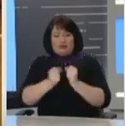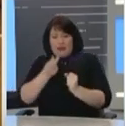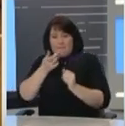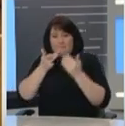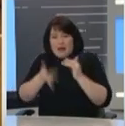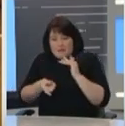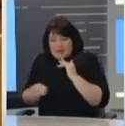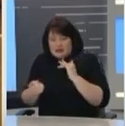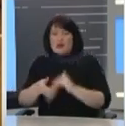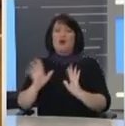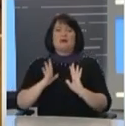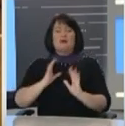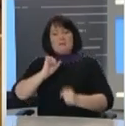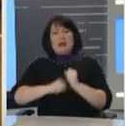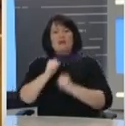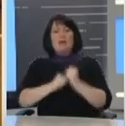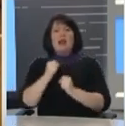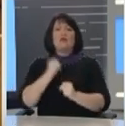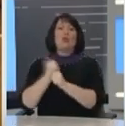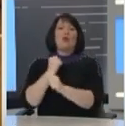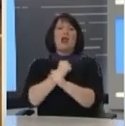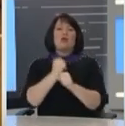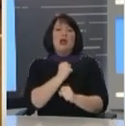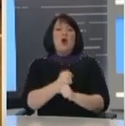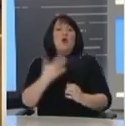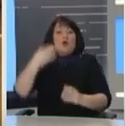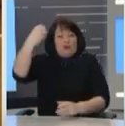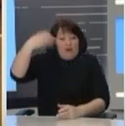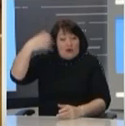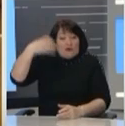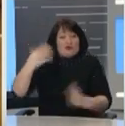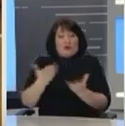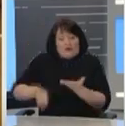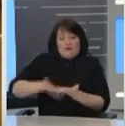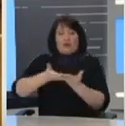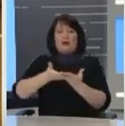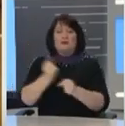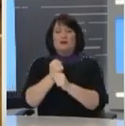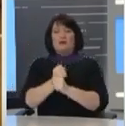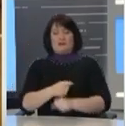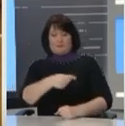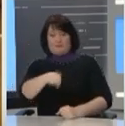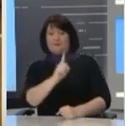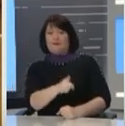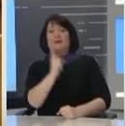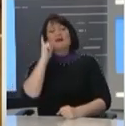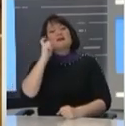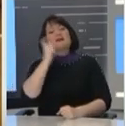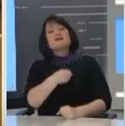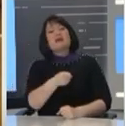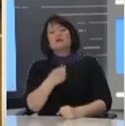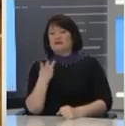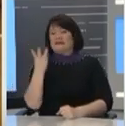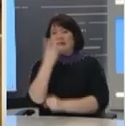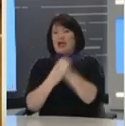δώσουμε μάχη υπέρ των δυνάμεων της εργασίας, ώστε όποια χαραμάδα υπάρχει να είναι υπέρ τους. Σκεφτείτε τι θα συνέβαινε τα τρία